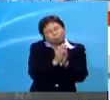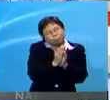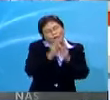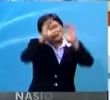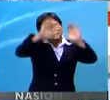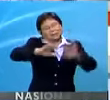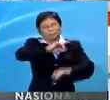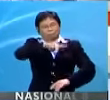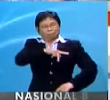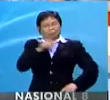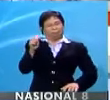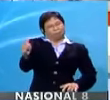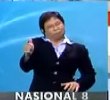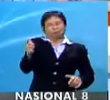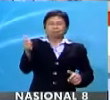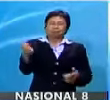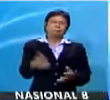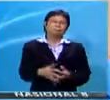secara